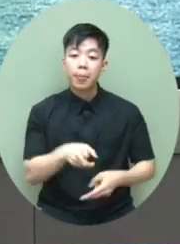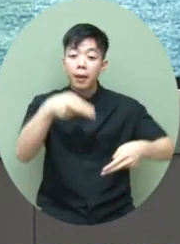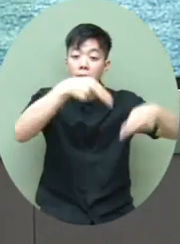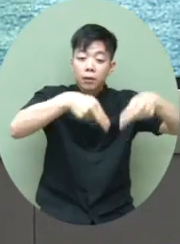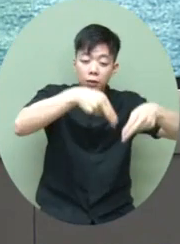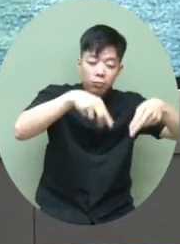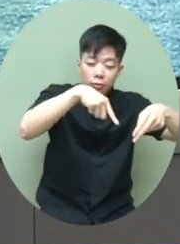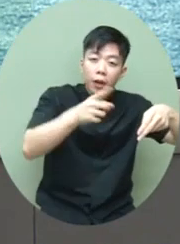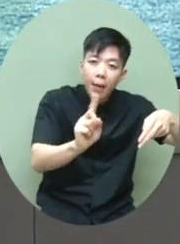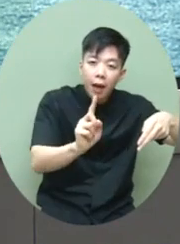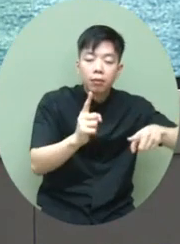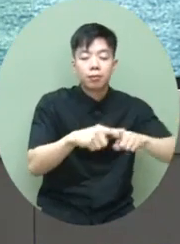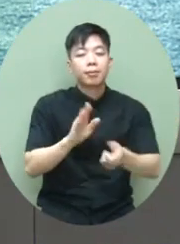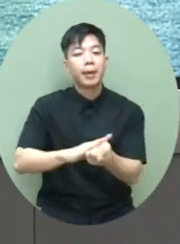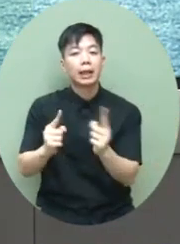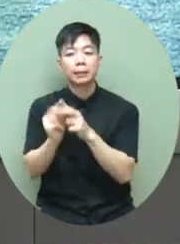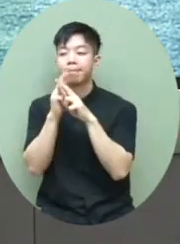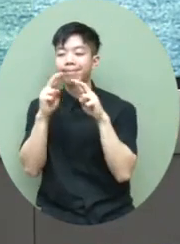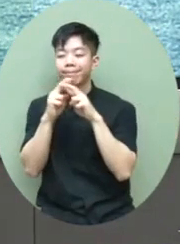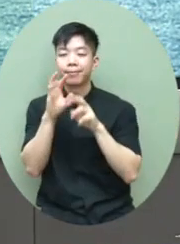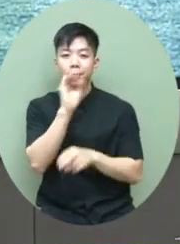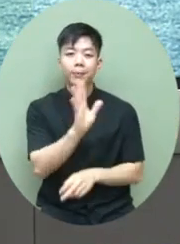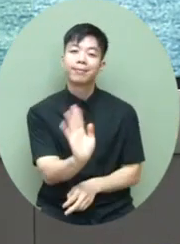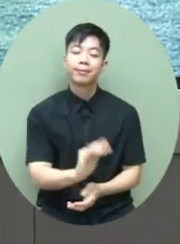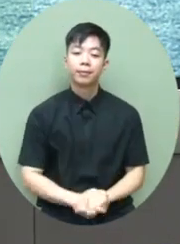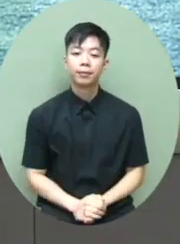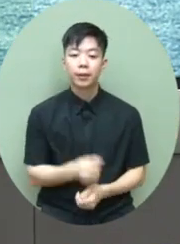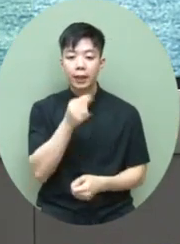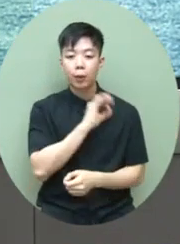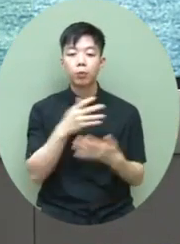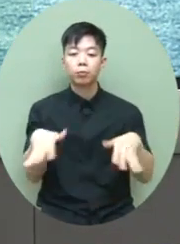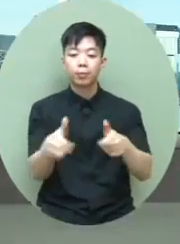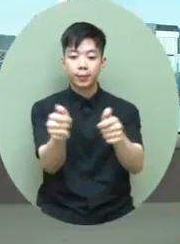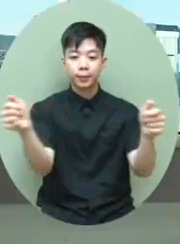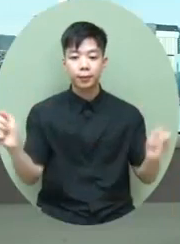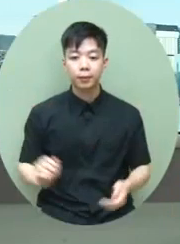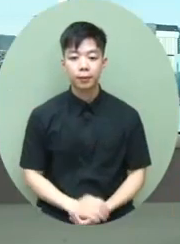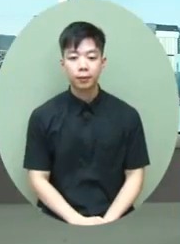就唔即係都係病人嘅情況啦嚇。 記者會結束，多謝大家。